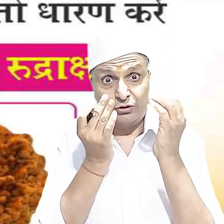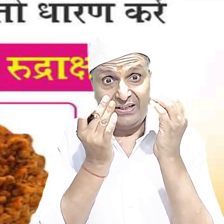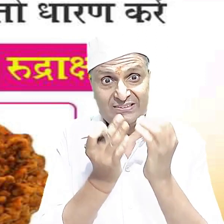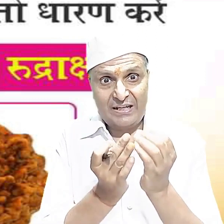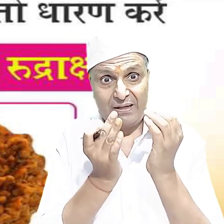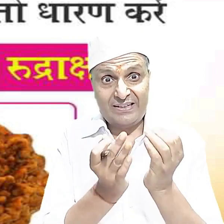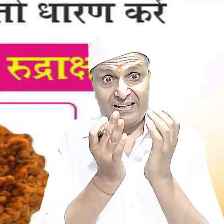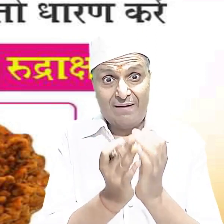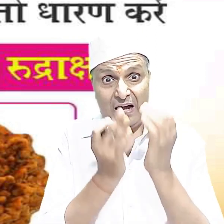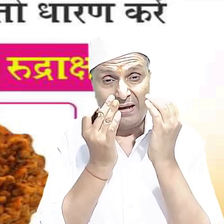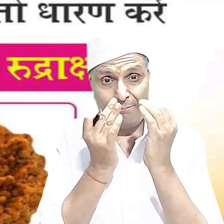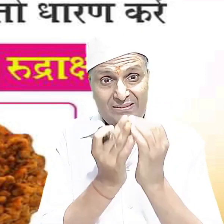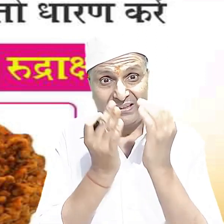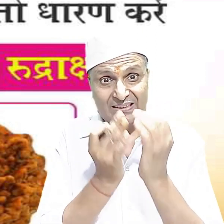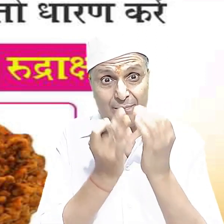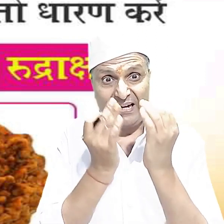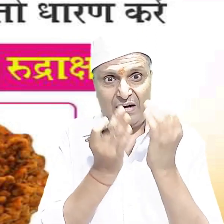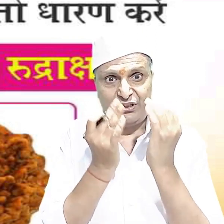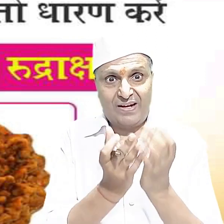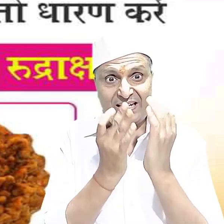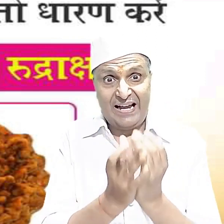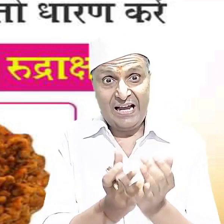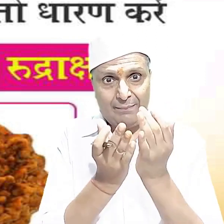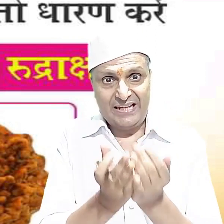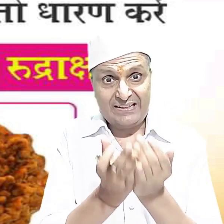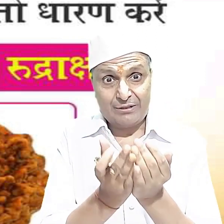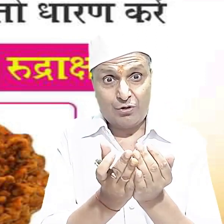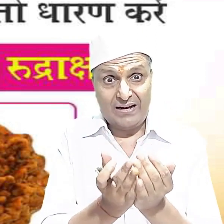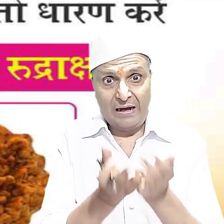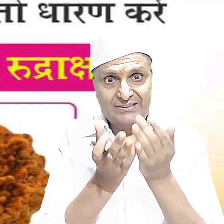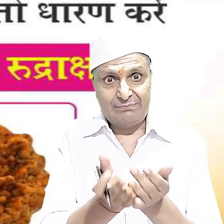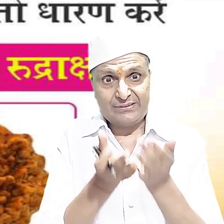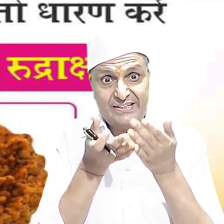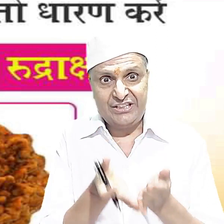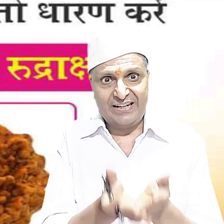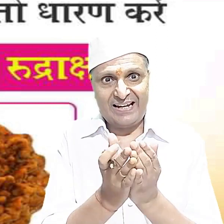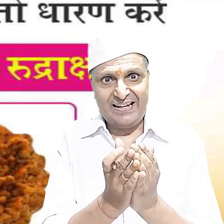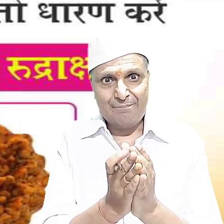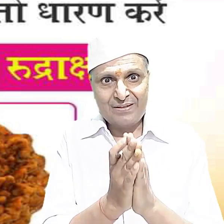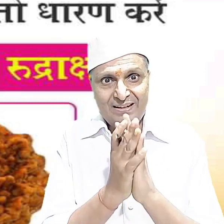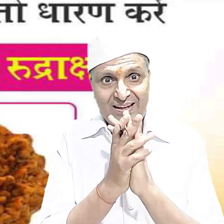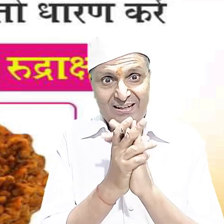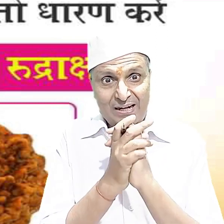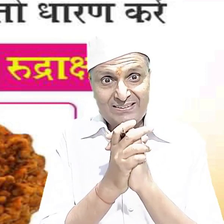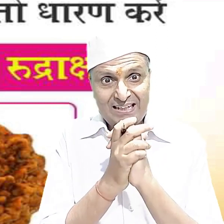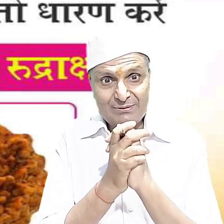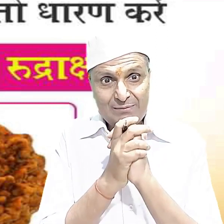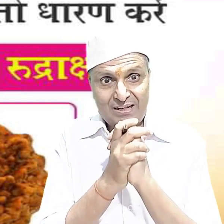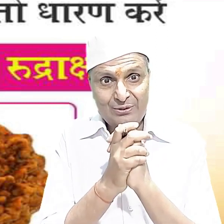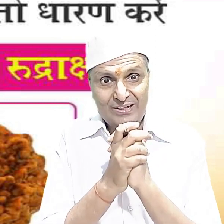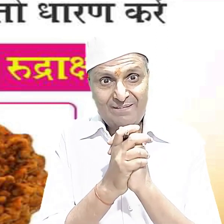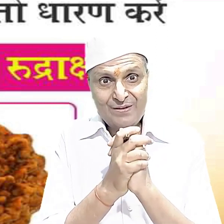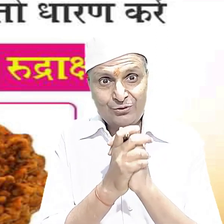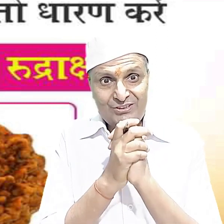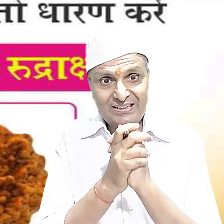लेते हैं, कुछ इस तरह की बातें करेंगे। हमारा मंत्र तंत्र में कहां विश्वास करके हम जैन धर्म के होकर हम जैन धर्म से नीचे गिरा रहे हैं। कल हम अदालत में जब